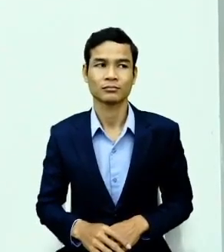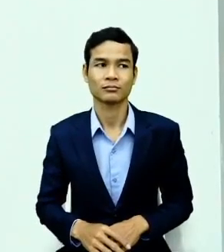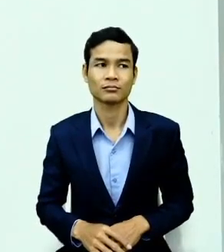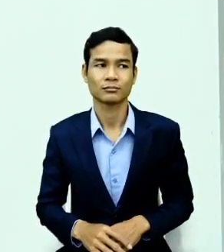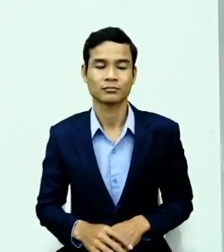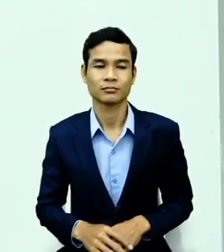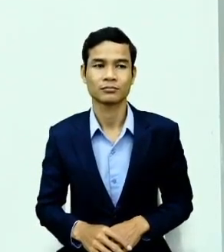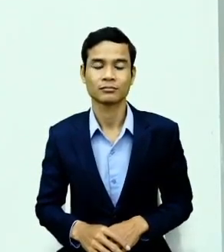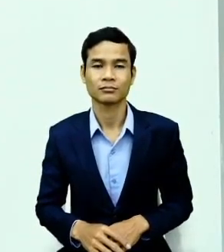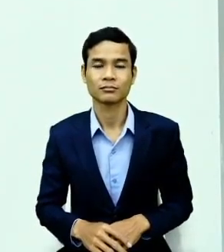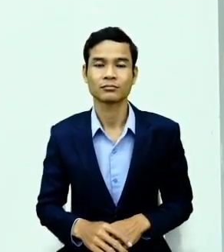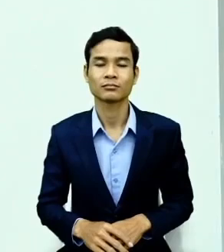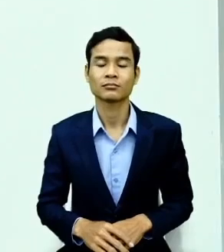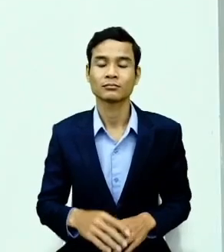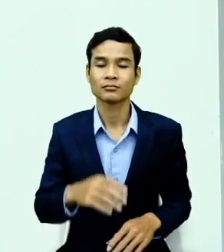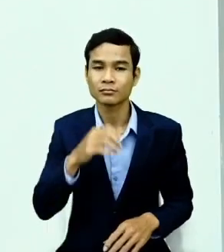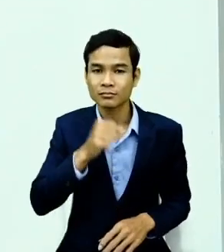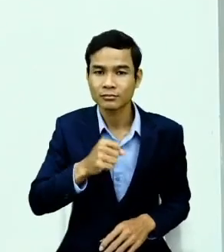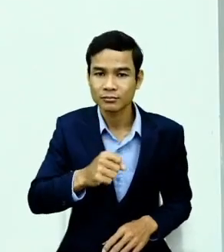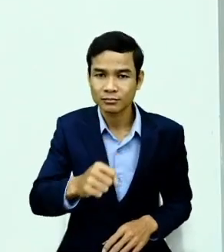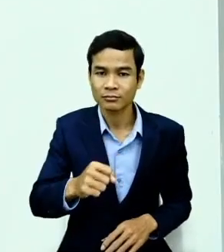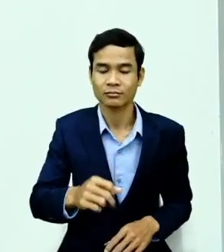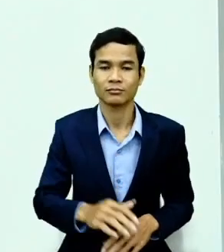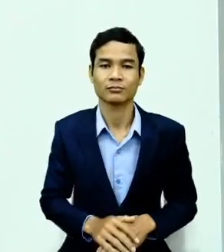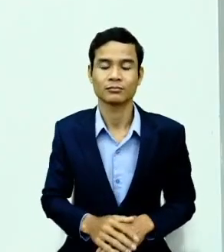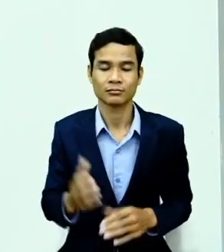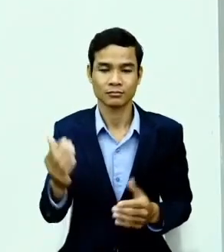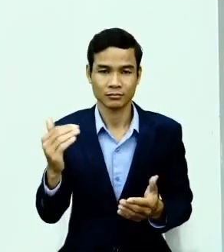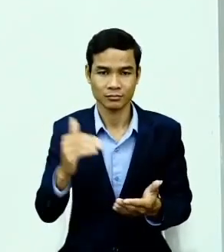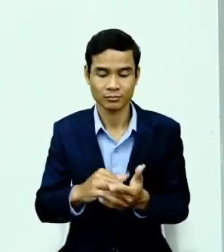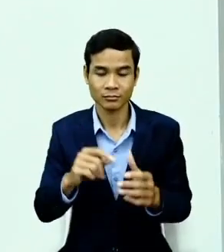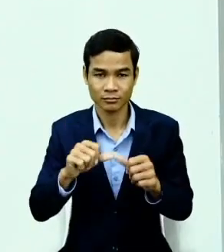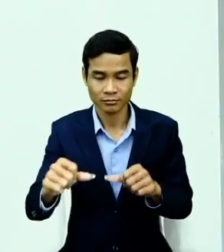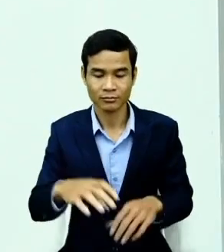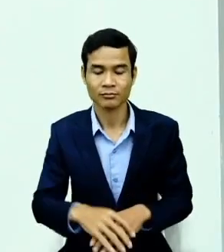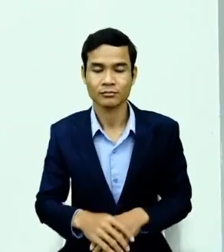Chà chạy riêng là con. Chà là ổn nét ta bên ta tiết.